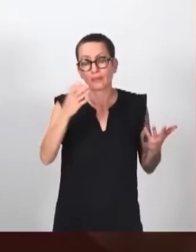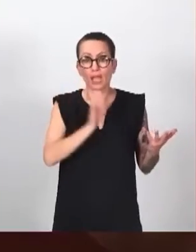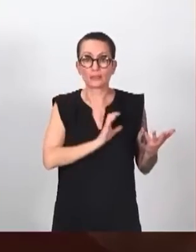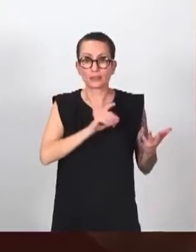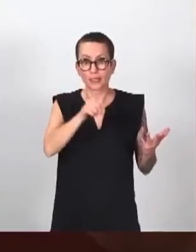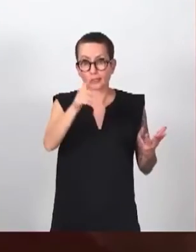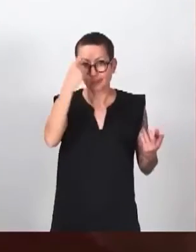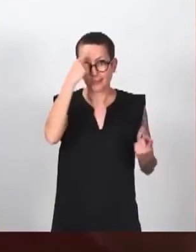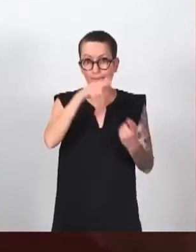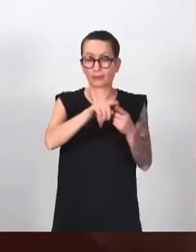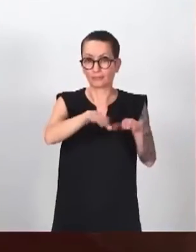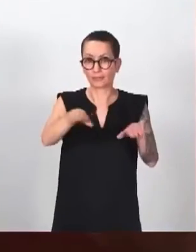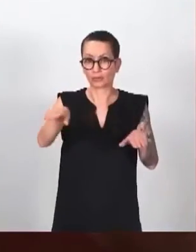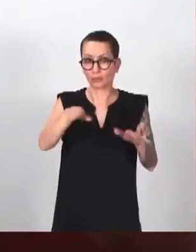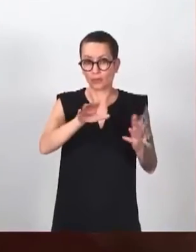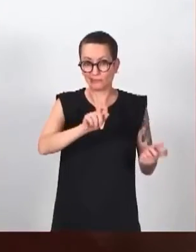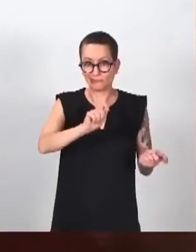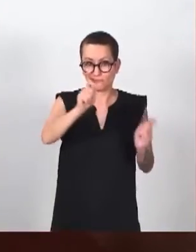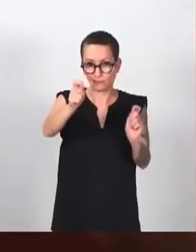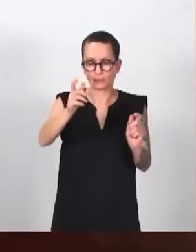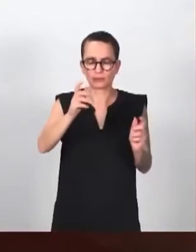sur cette question du stationnement.